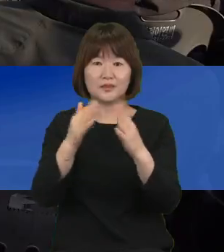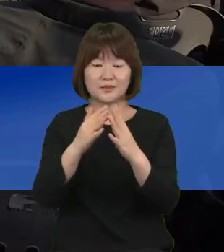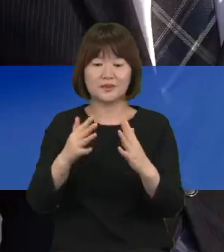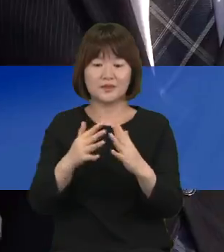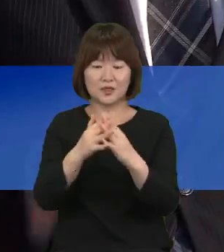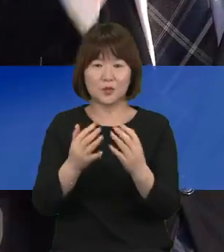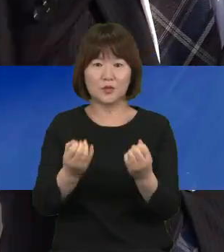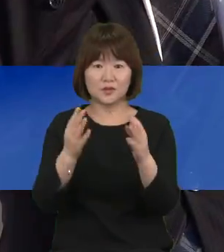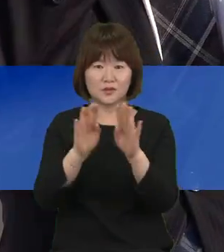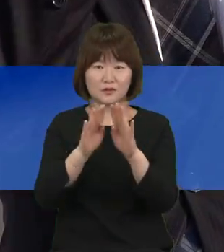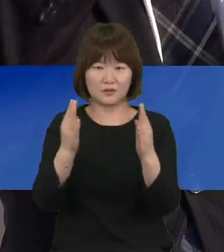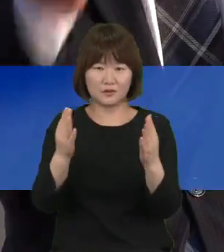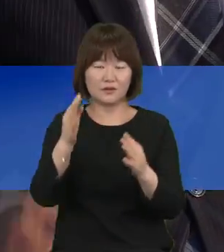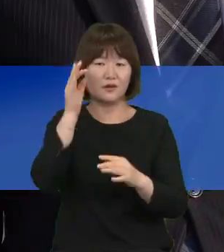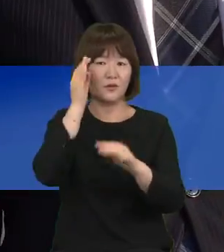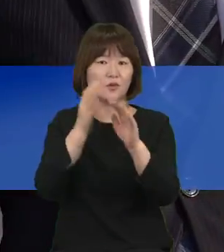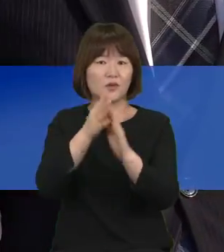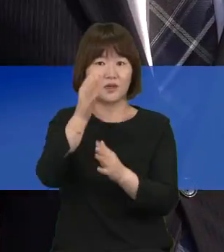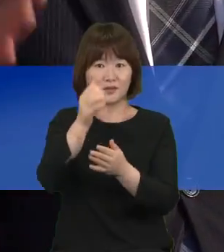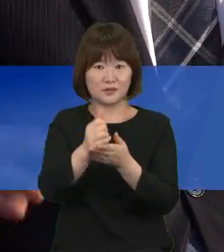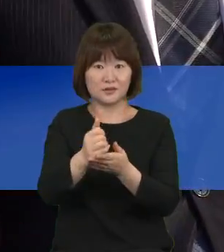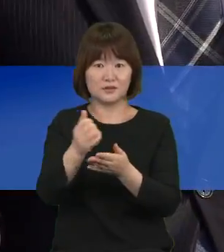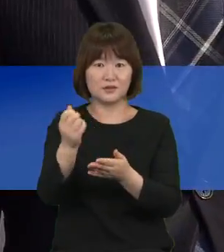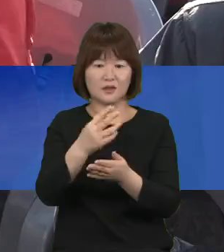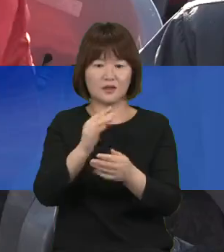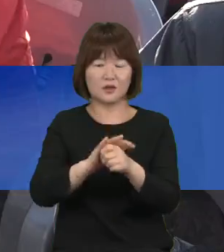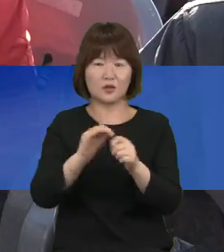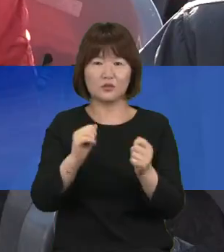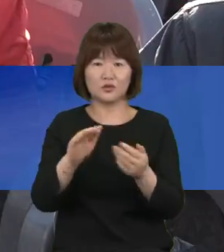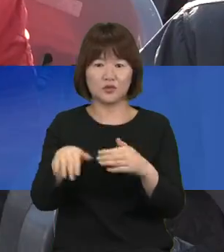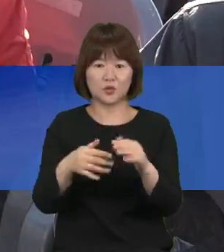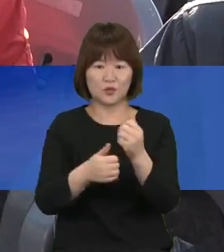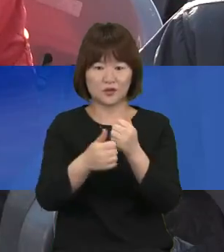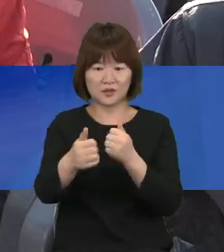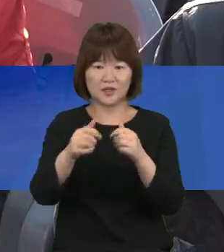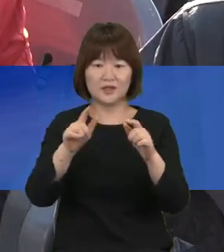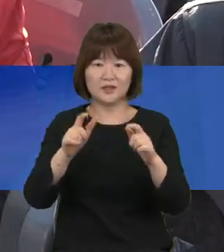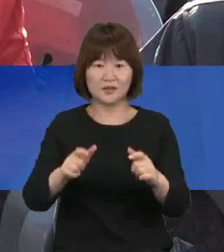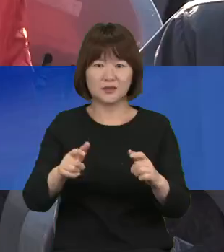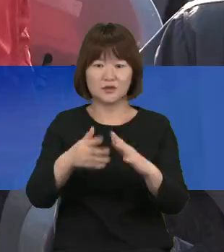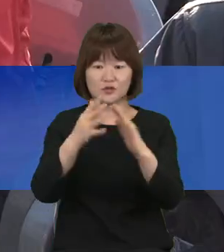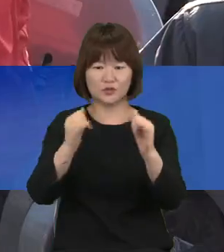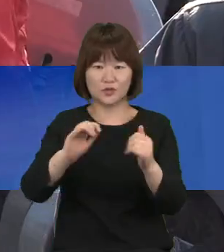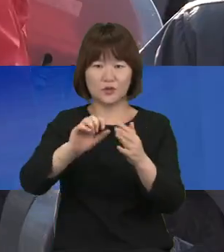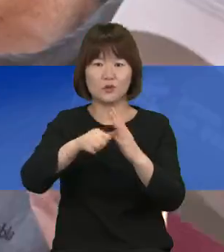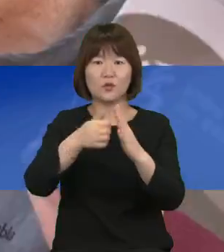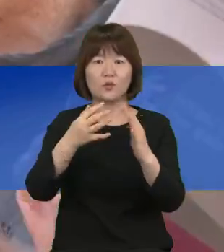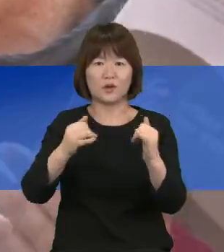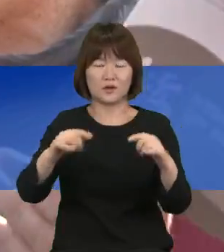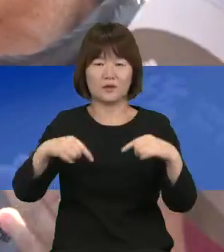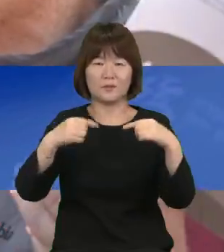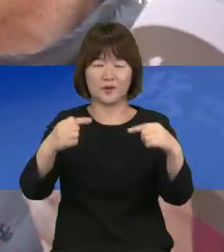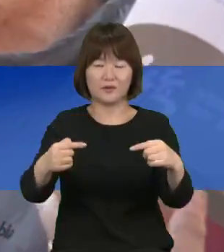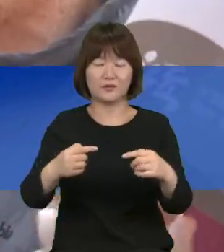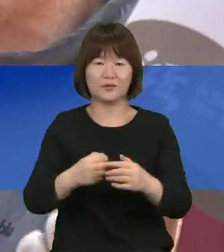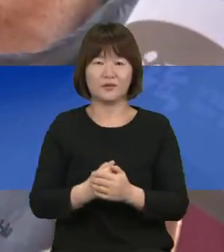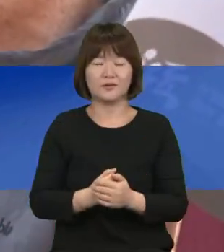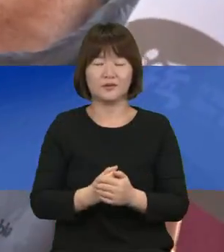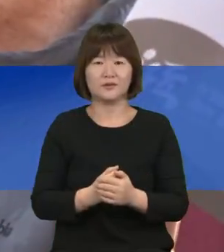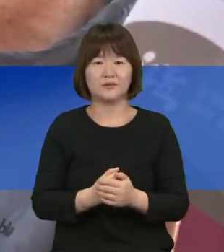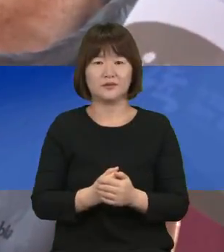개최했습니다. 착공식에는 이강덕 포항시장을 비롯해 경북도 부지사, 지역 주민 등 500여 명이